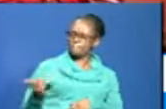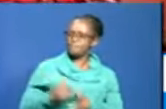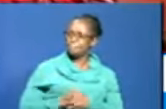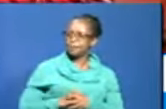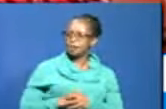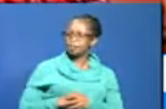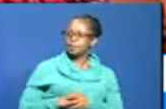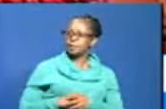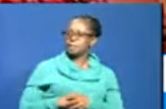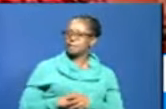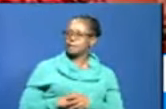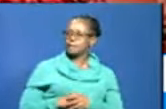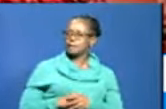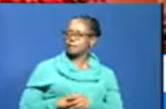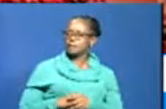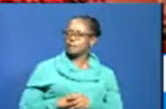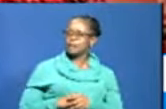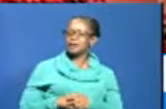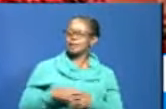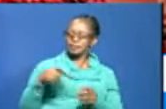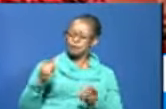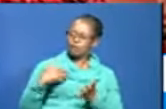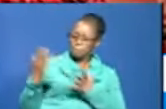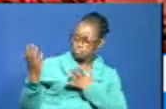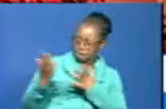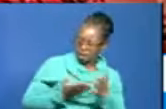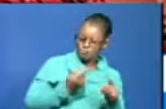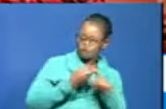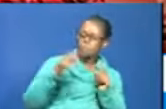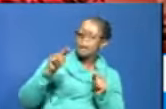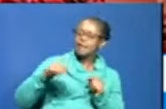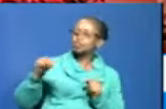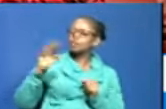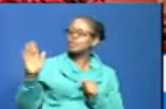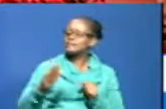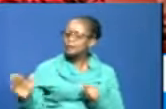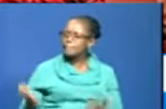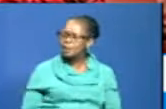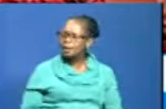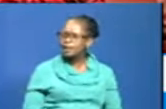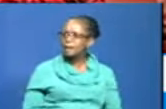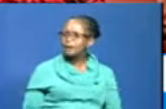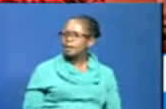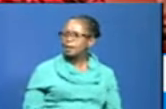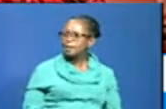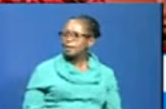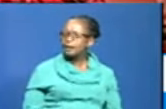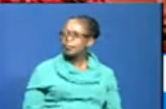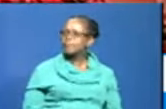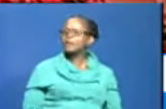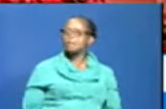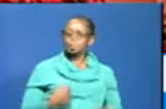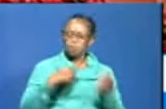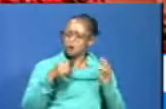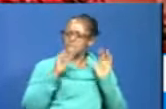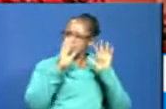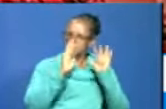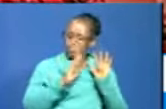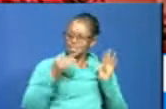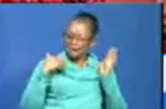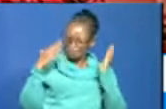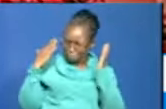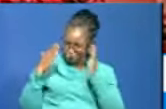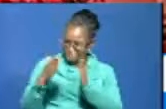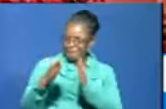ile kutoka katika bunge la kitaifa. Sasa tunauliza kitu muhimu ni sasa sisi tuangalie ile bila ambayo imeletwa na huyu Ole